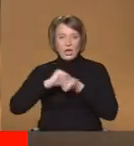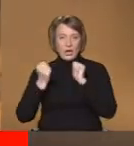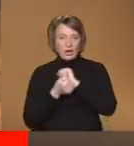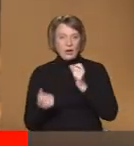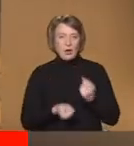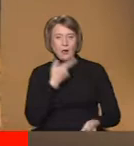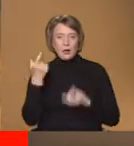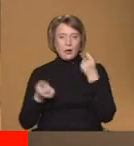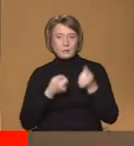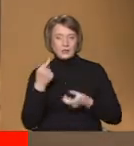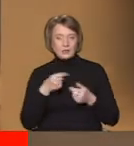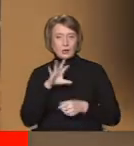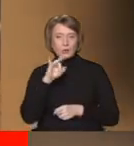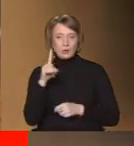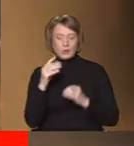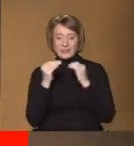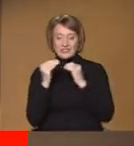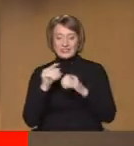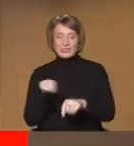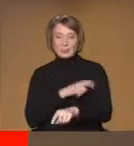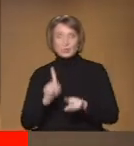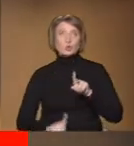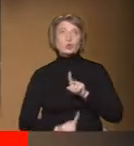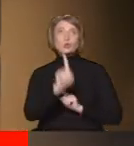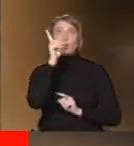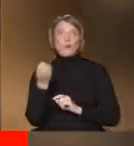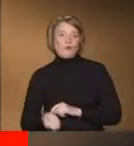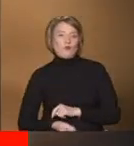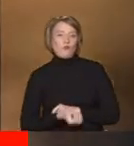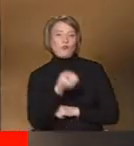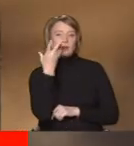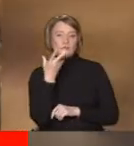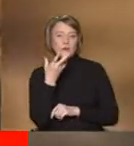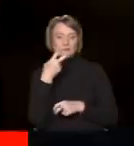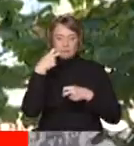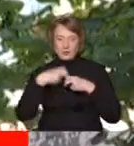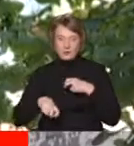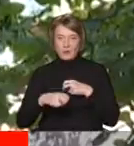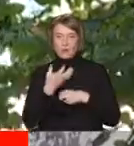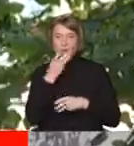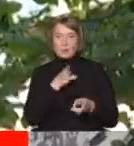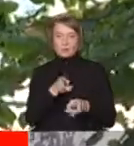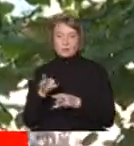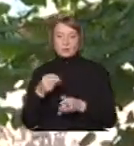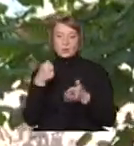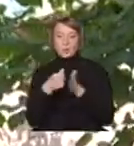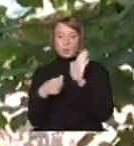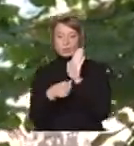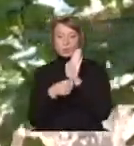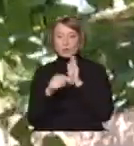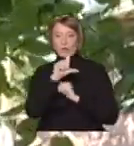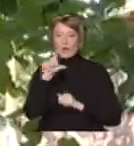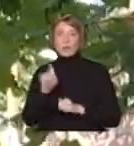Посеред Подолу бив 10-метровий фонтан. На вулиці Введенській прорвало тепломережу. До 6-го етажа доставало